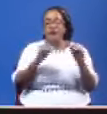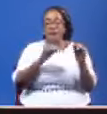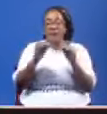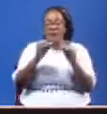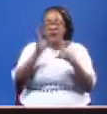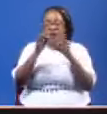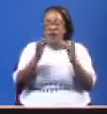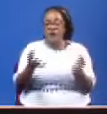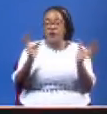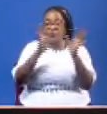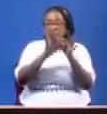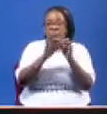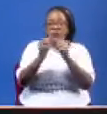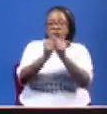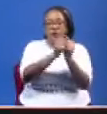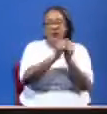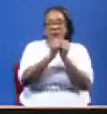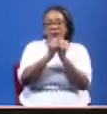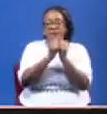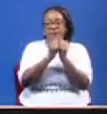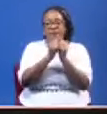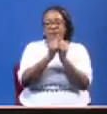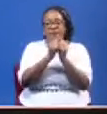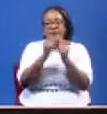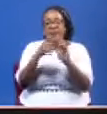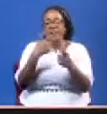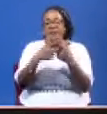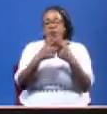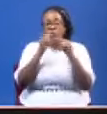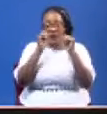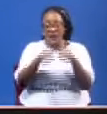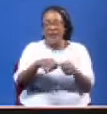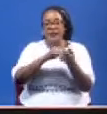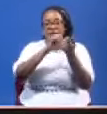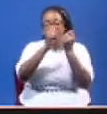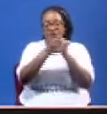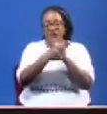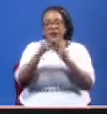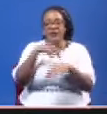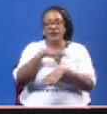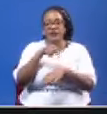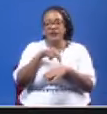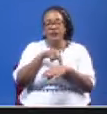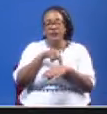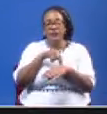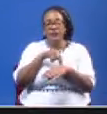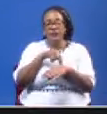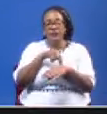Tukiungana pamoja kama wananchi wa Kenya, tunaweza kubadilisha hii nchi iende mbele.